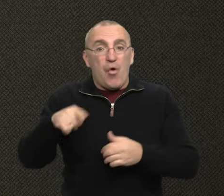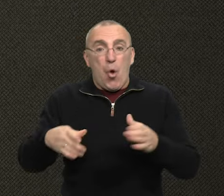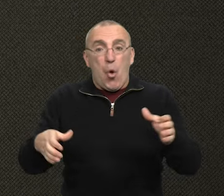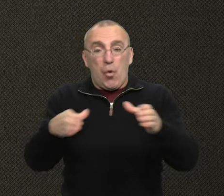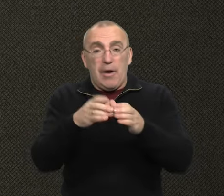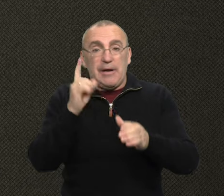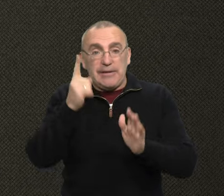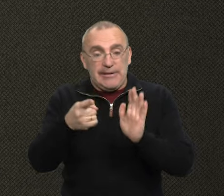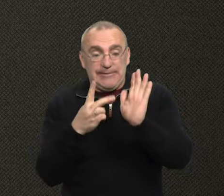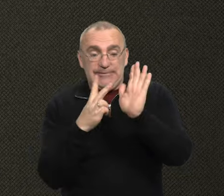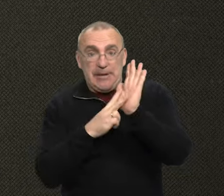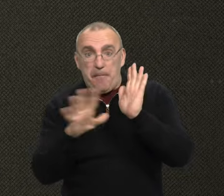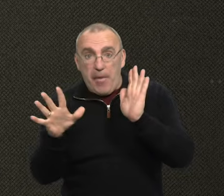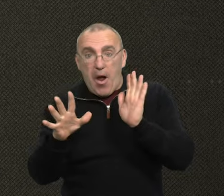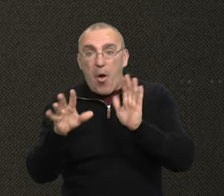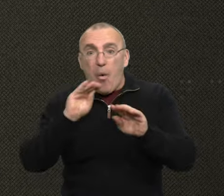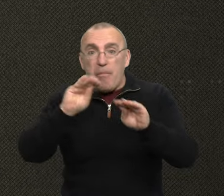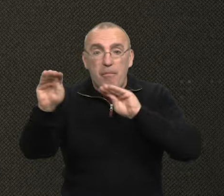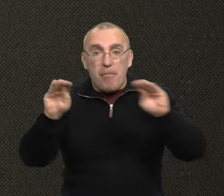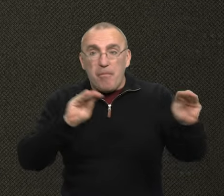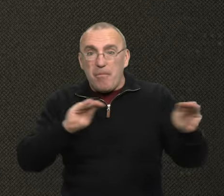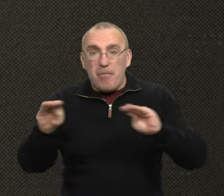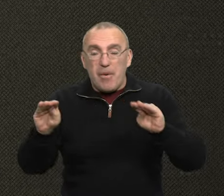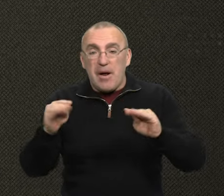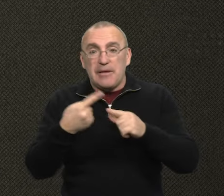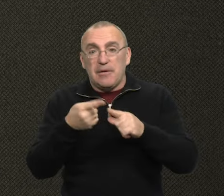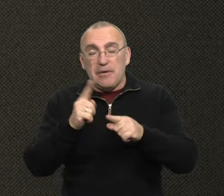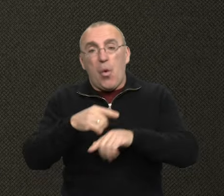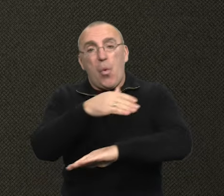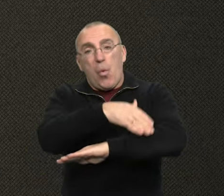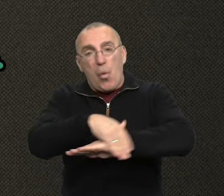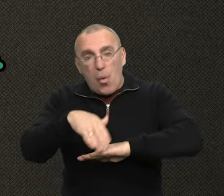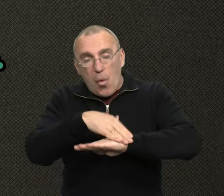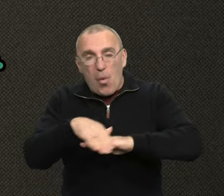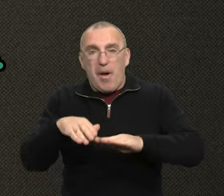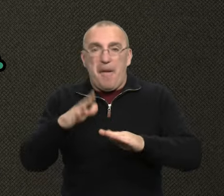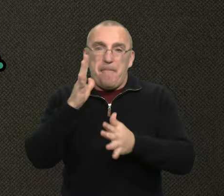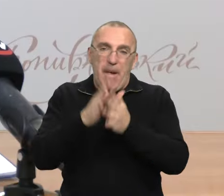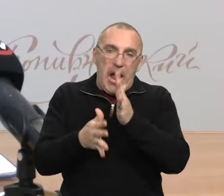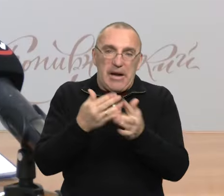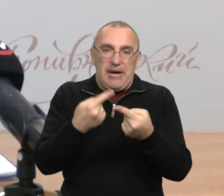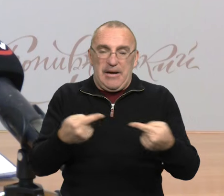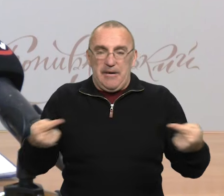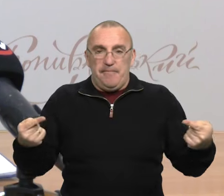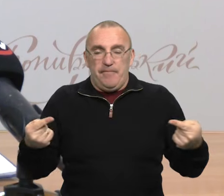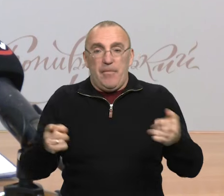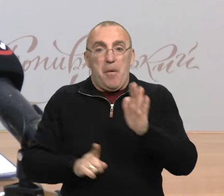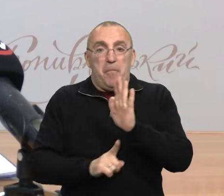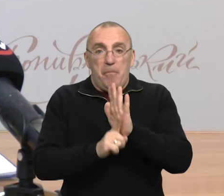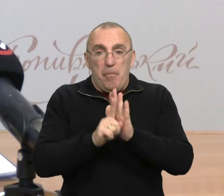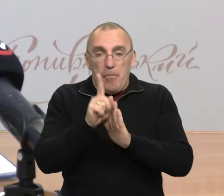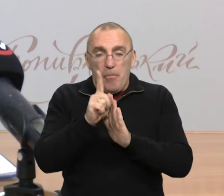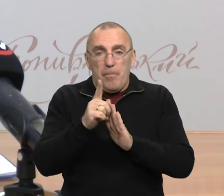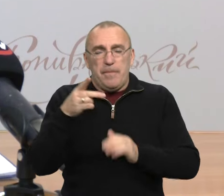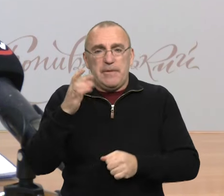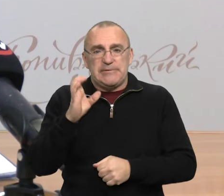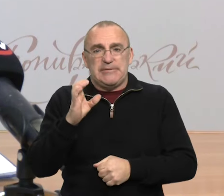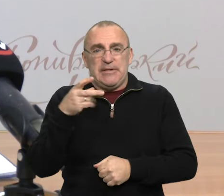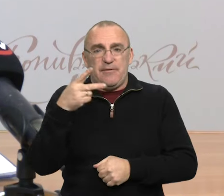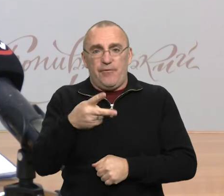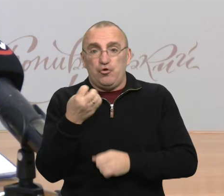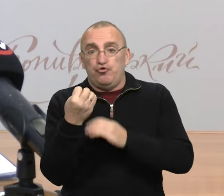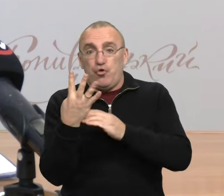громади 1075 об'єктів топонімії це зокрема вулиці провулки парки починаючи з з